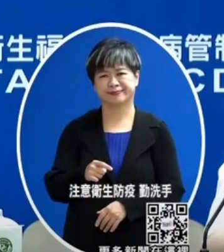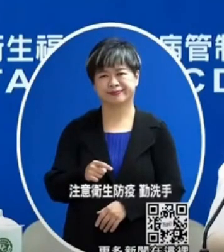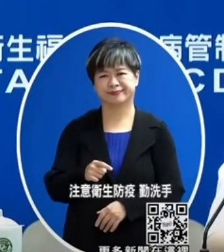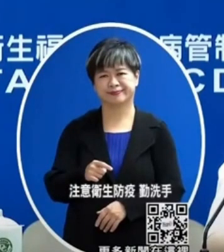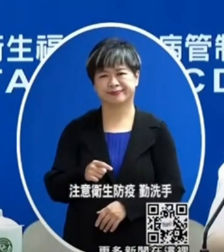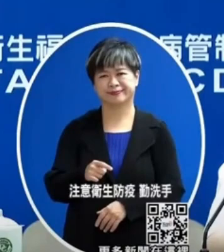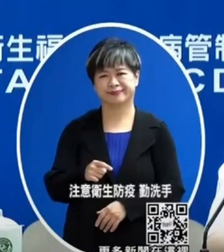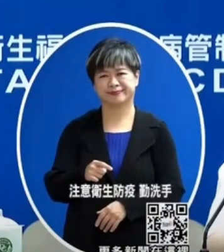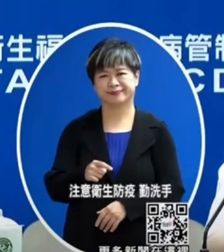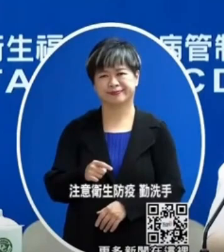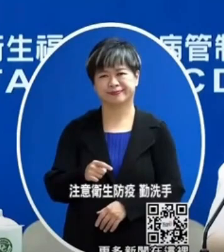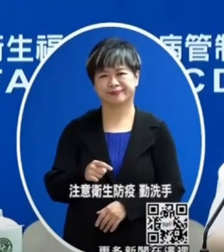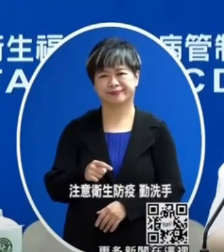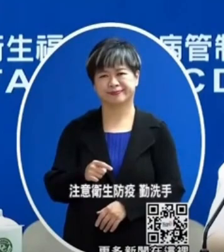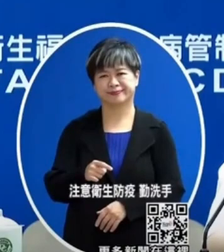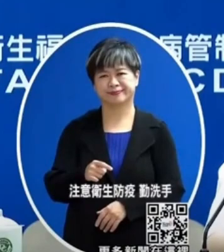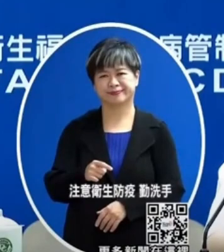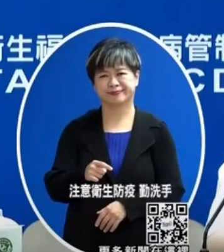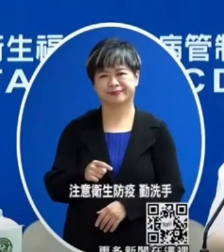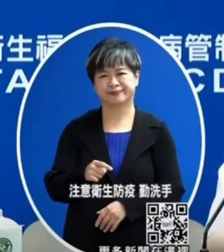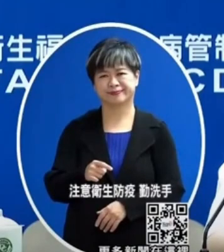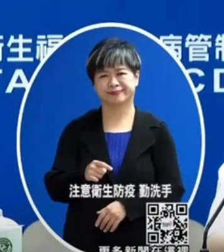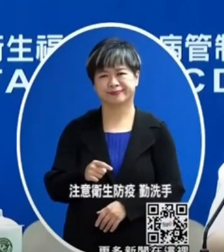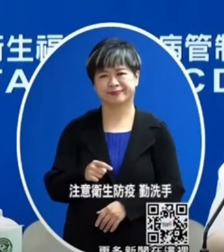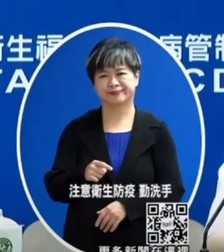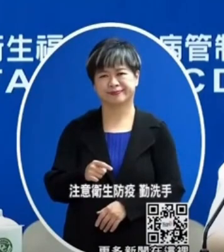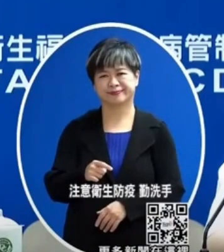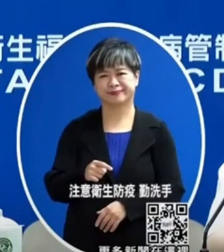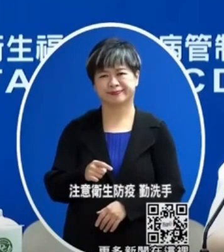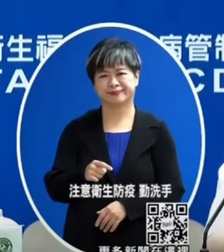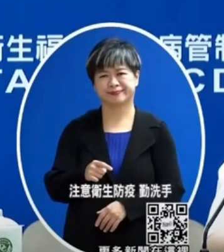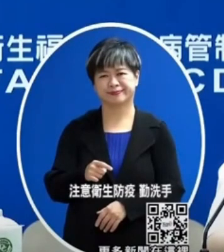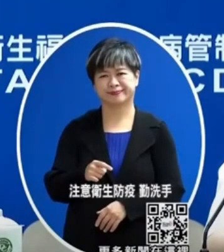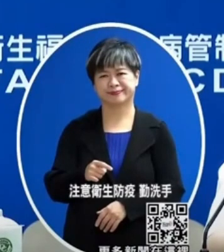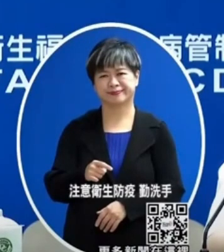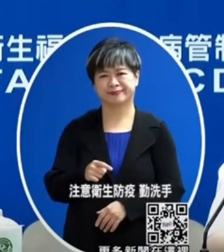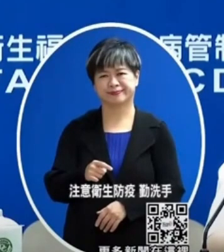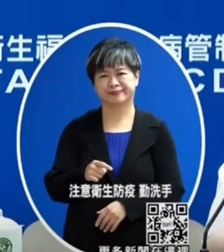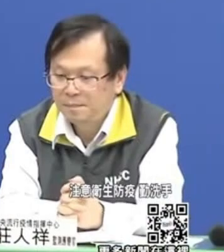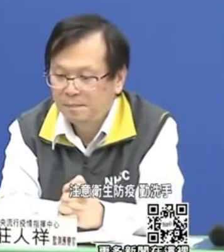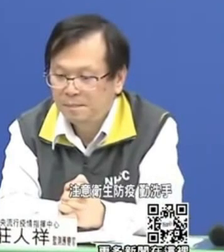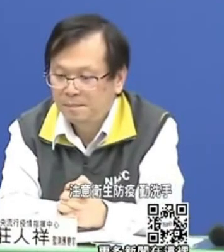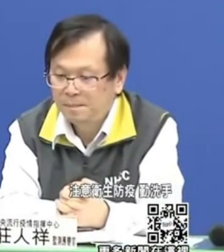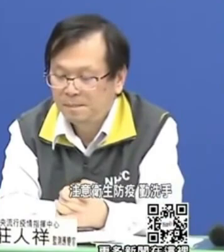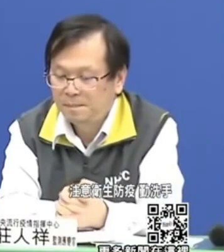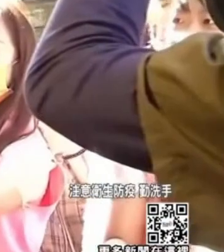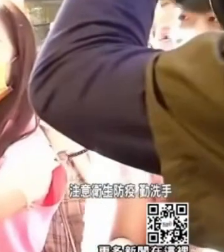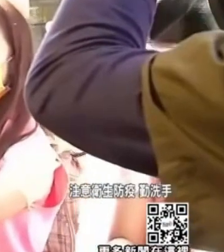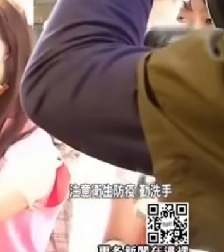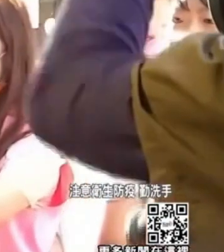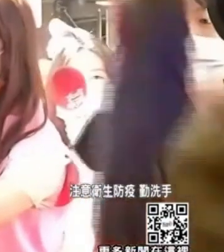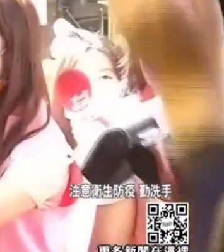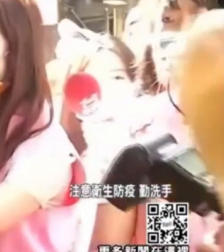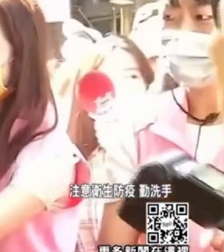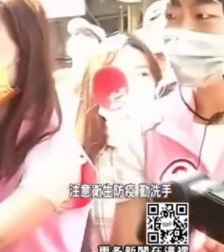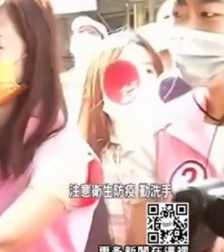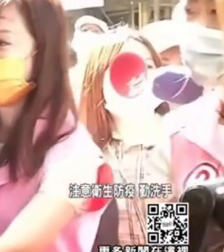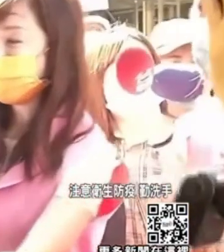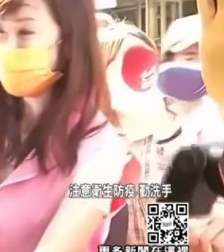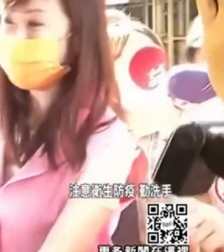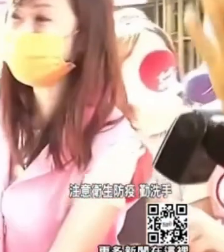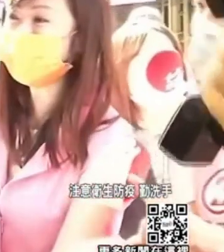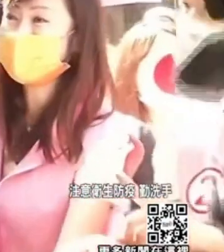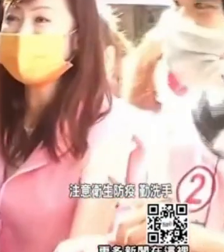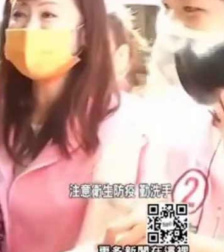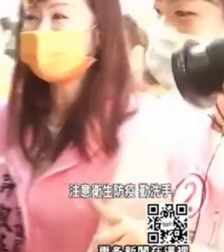家都可以的。尤其是我们还可以发展出一个让我们全部都要重打的一个疫苗。 而近期业会陈时中风波沸